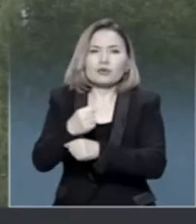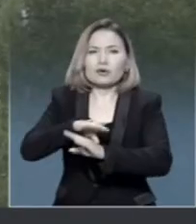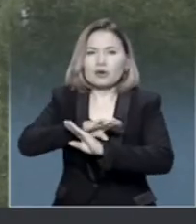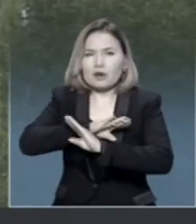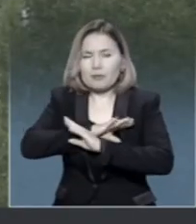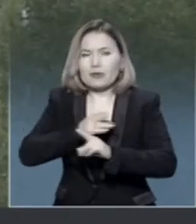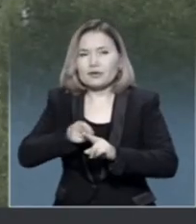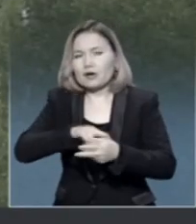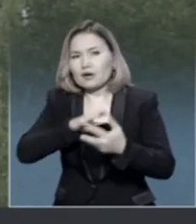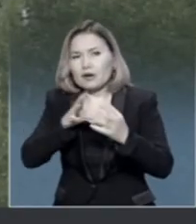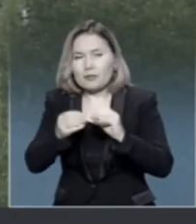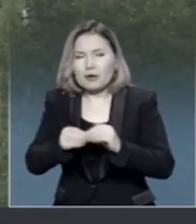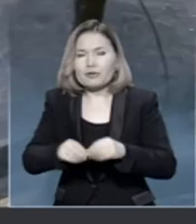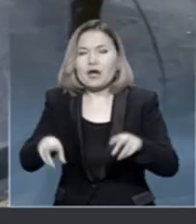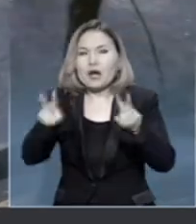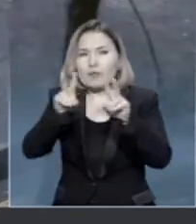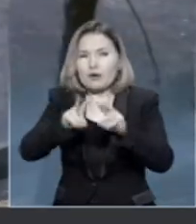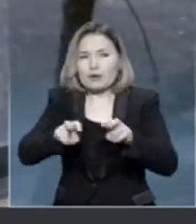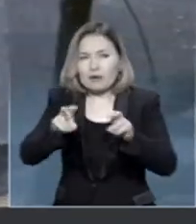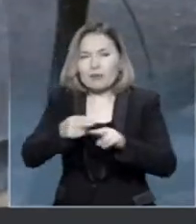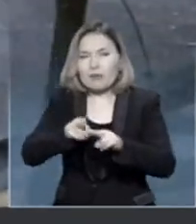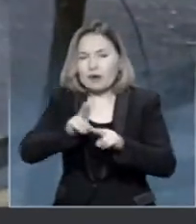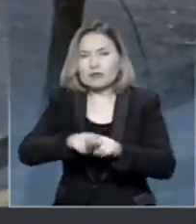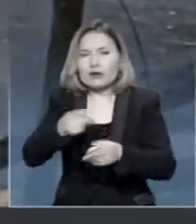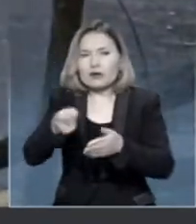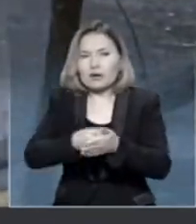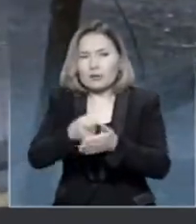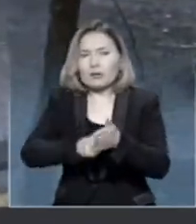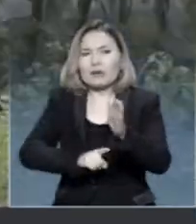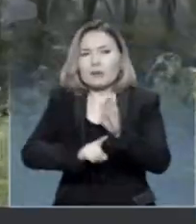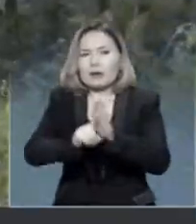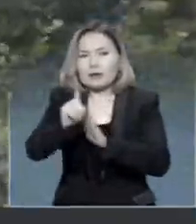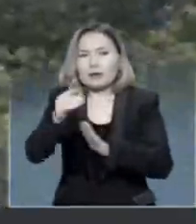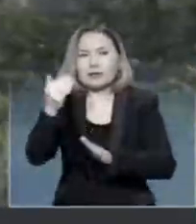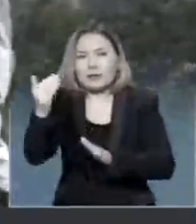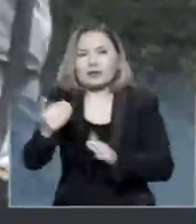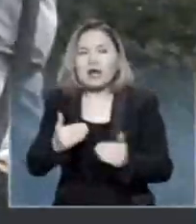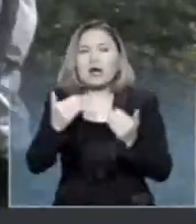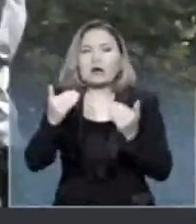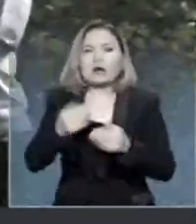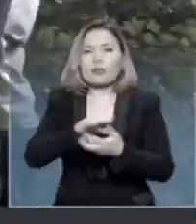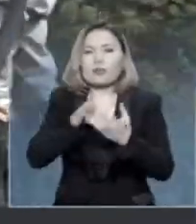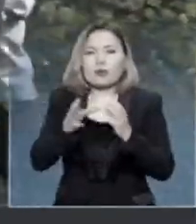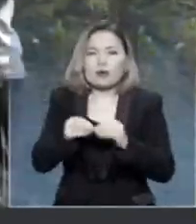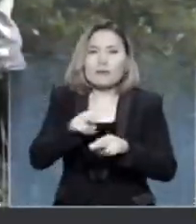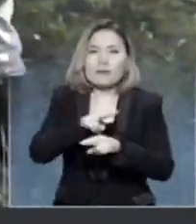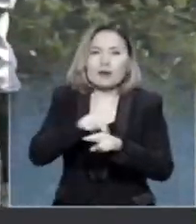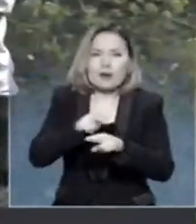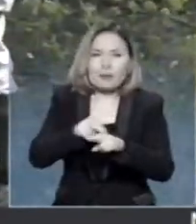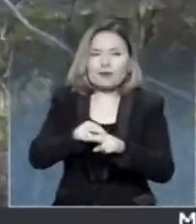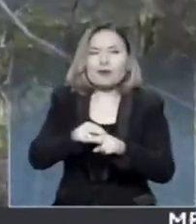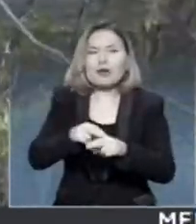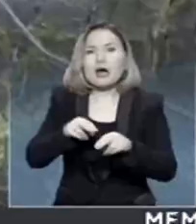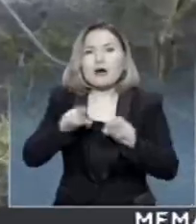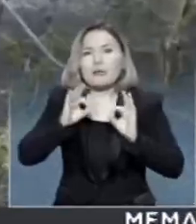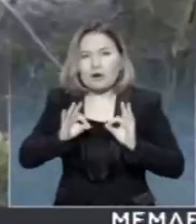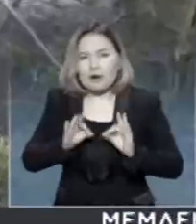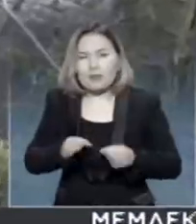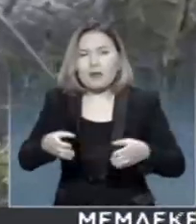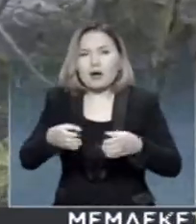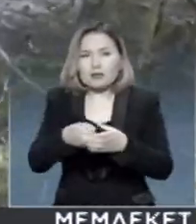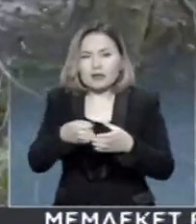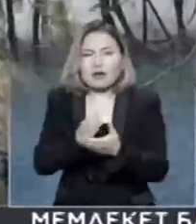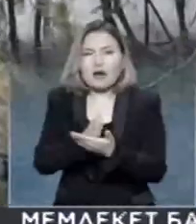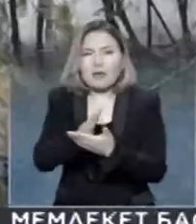зиян келгенін назарға алып, салғырттық фактісі бойынша тергеп тексеруді бастады. Қазір құқық қорғау және өзге де арнайы органдардың